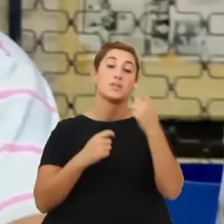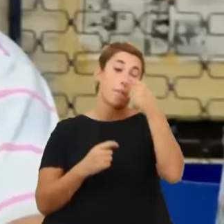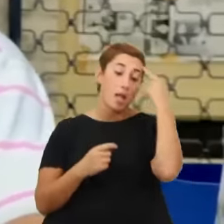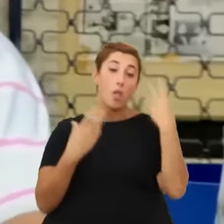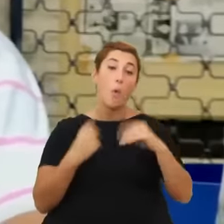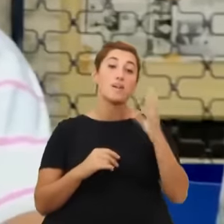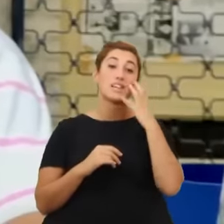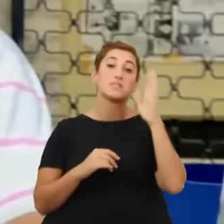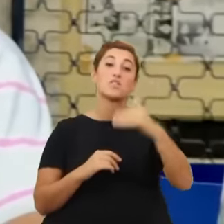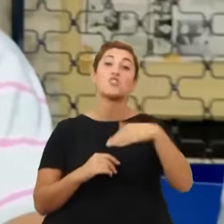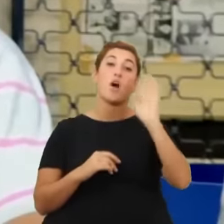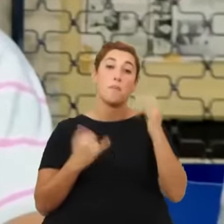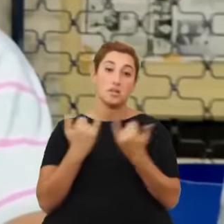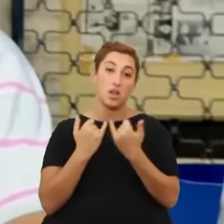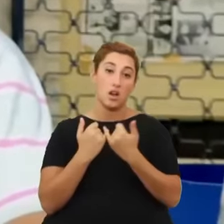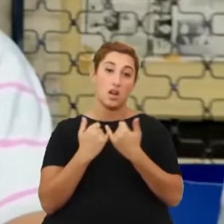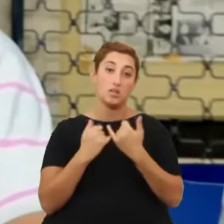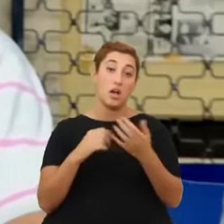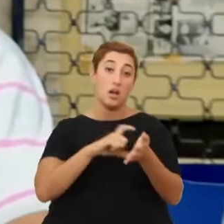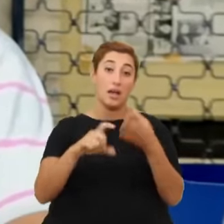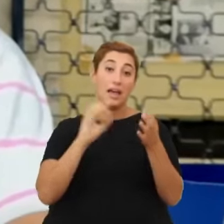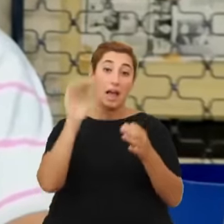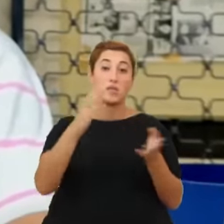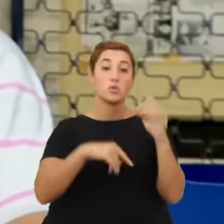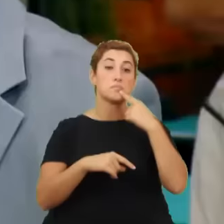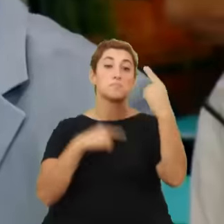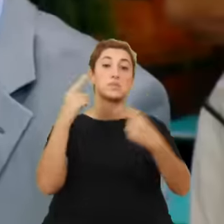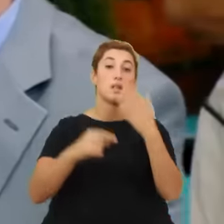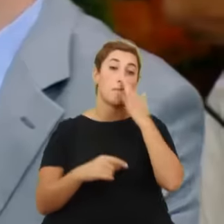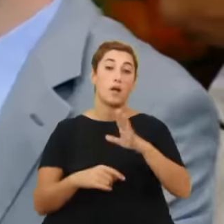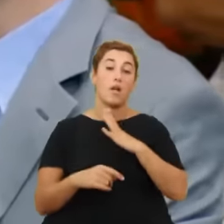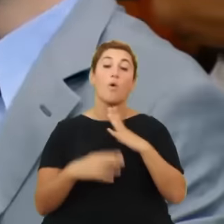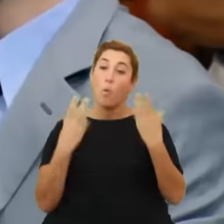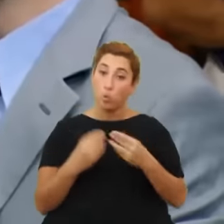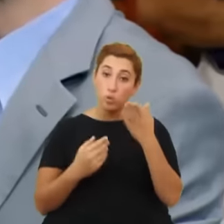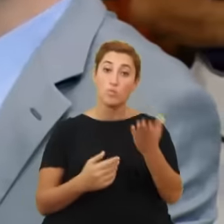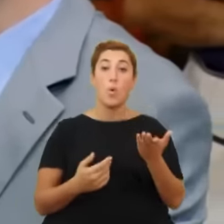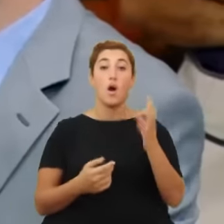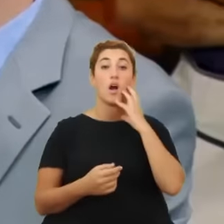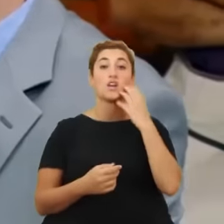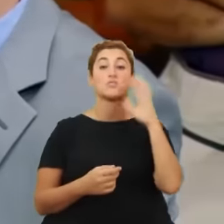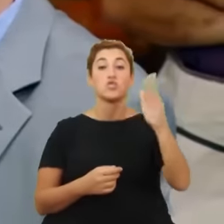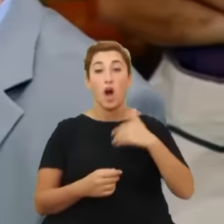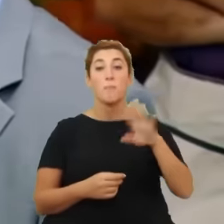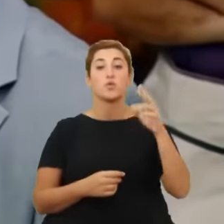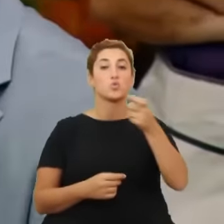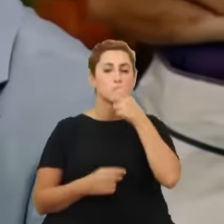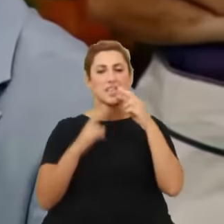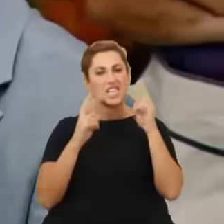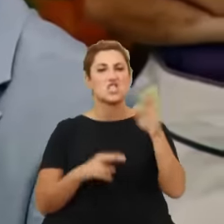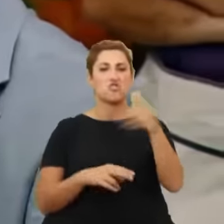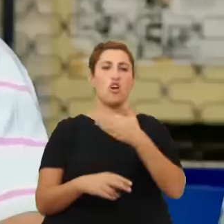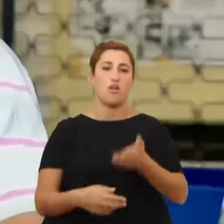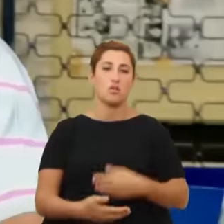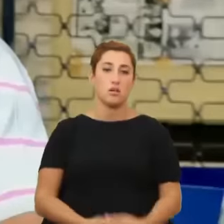belli olmaz. Kasım'da çağırmazlar kardeşim. Celp geldikten sonra bir sene bekleyen var ya. Ya olur mu öyle şey ya? Kasım'da çağırmazlarsa Şubat'ta kesin